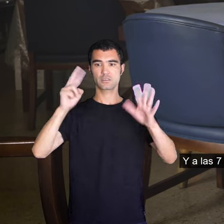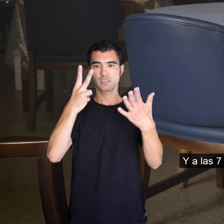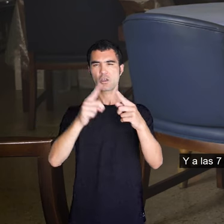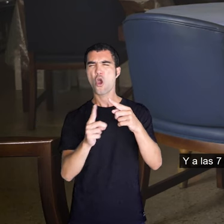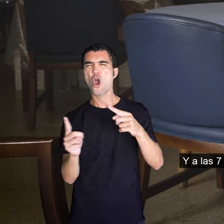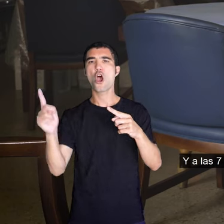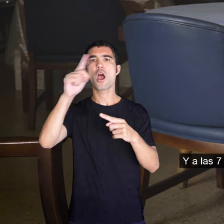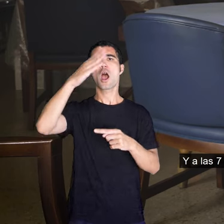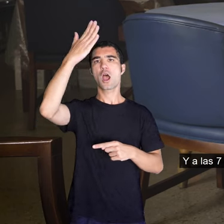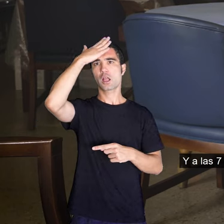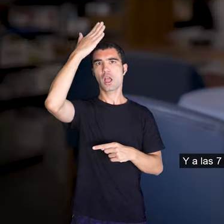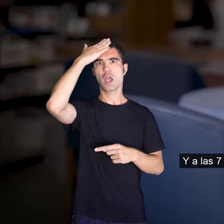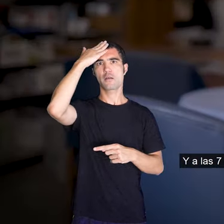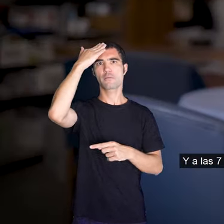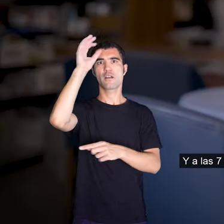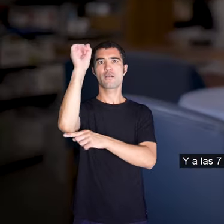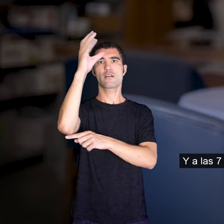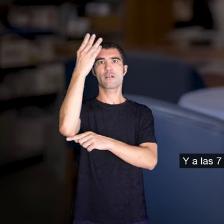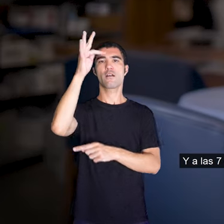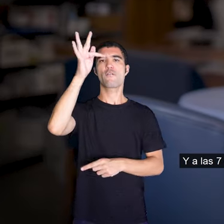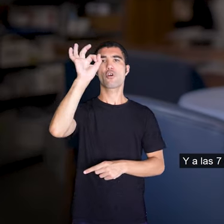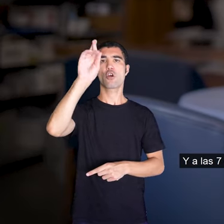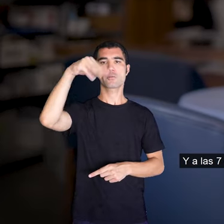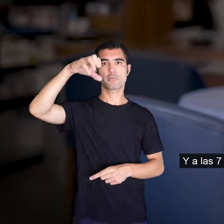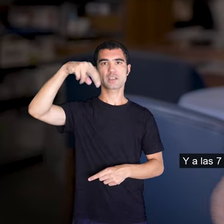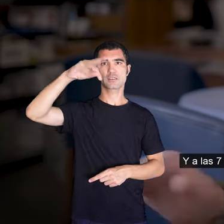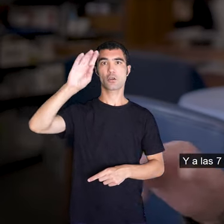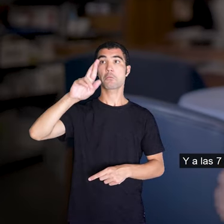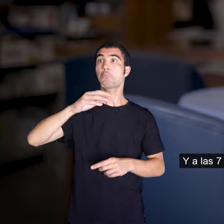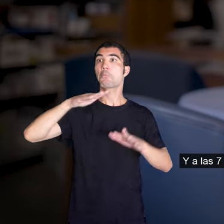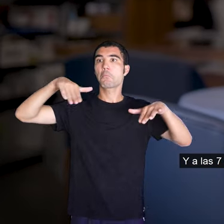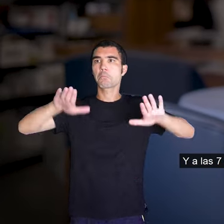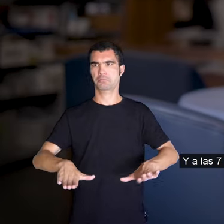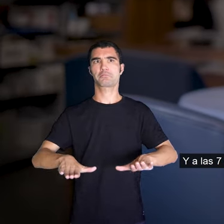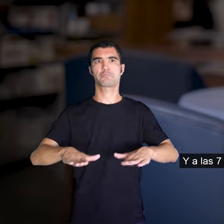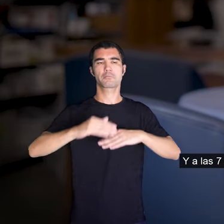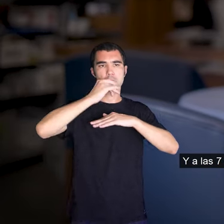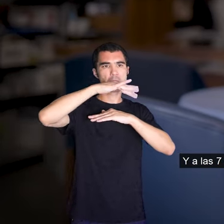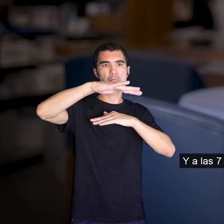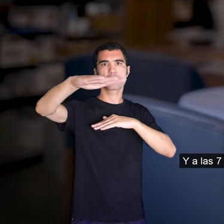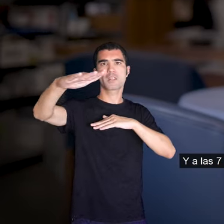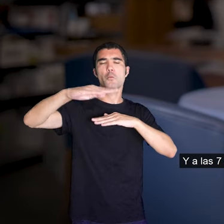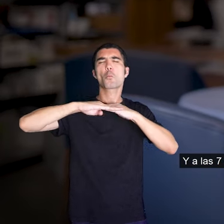Formentor. I mos vam aturar. La mà era calma.